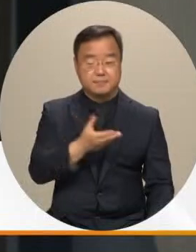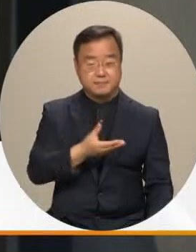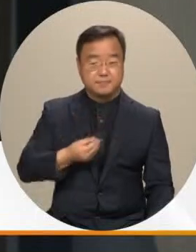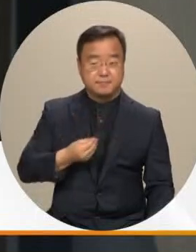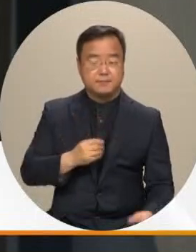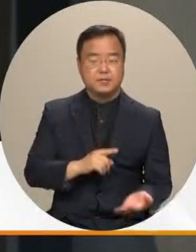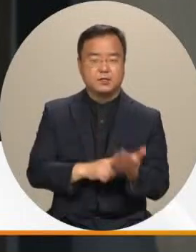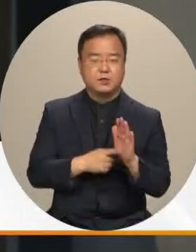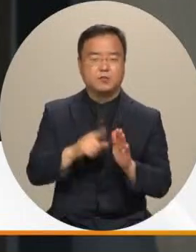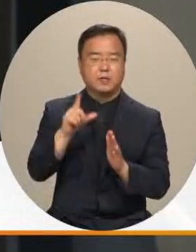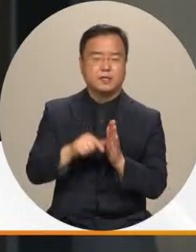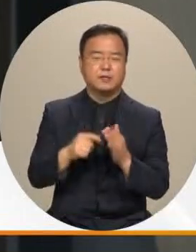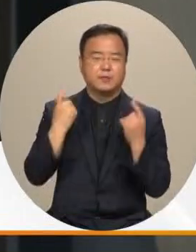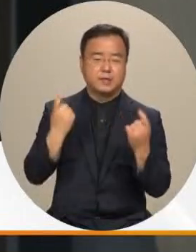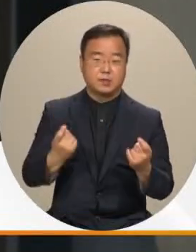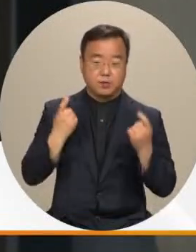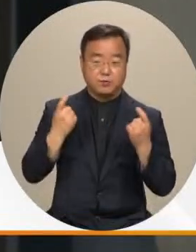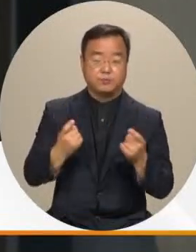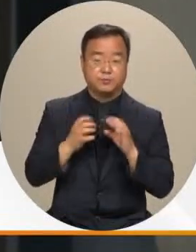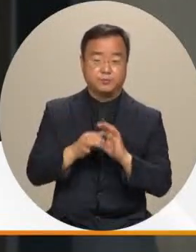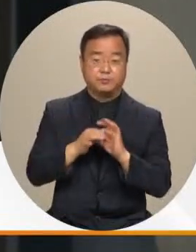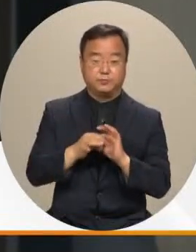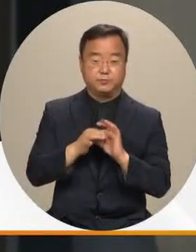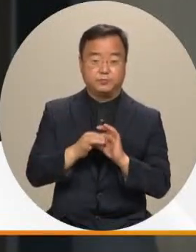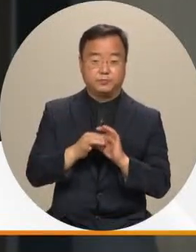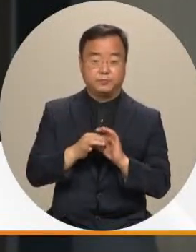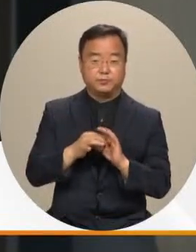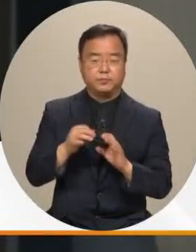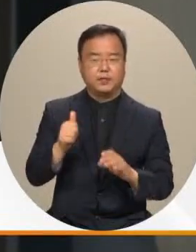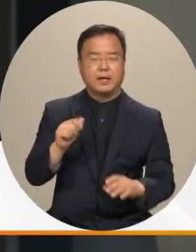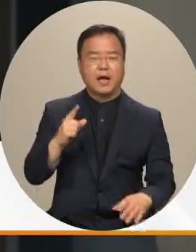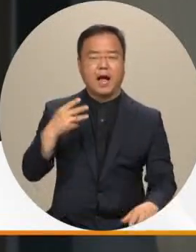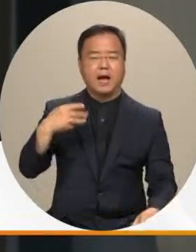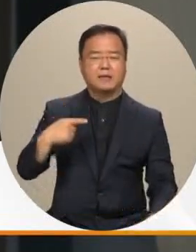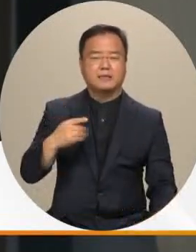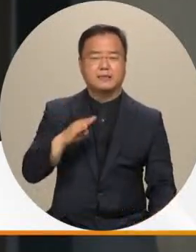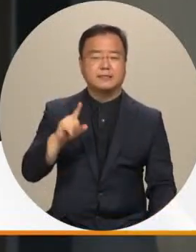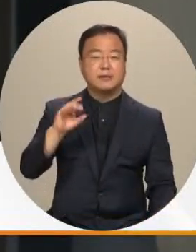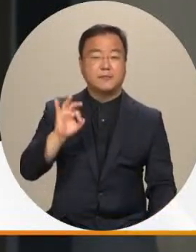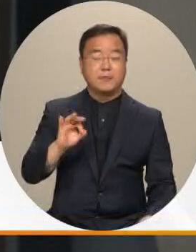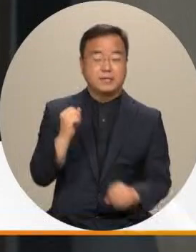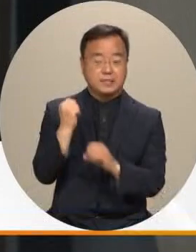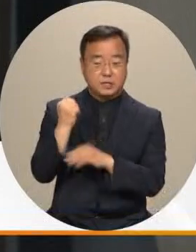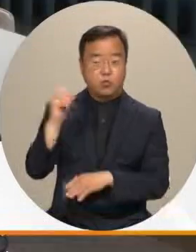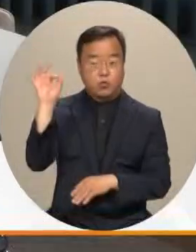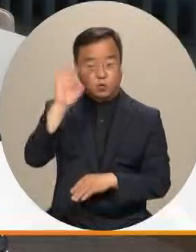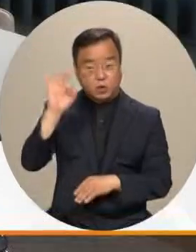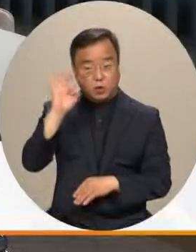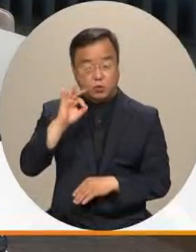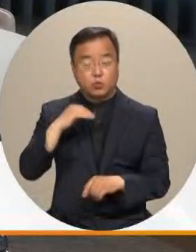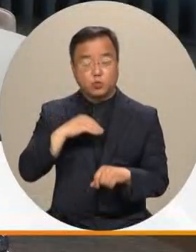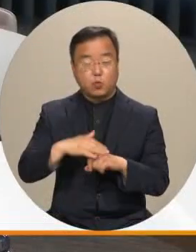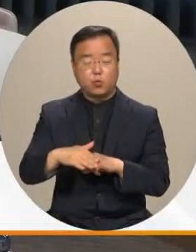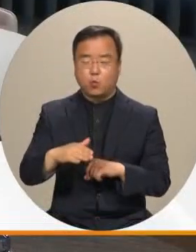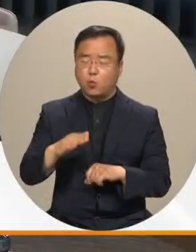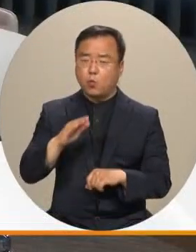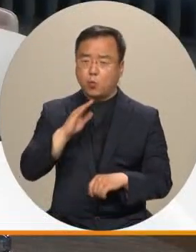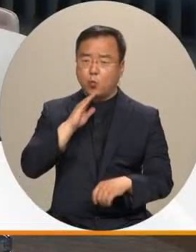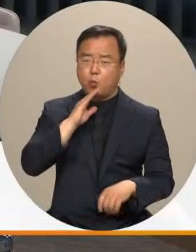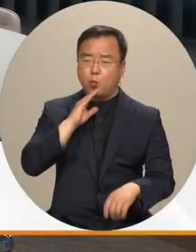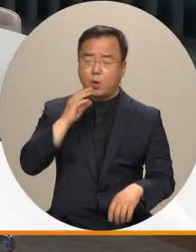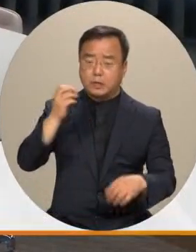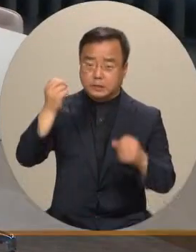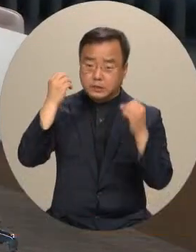따라서 시간여행이란 소재를 통해서 하루방의 기원을 찾는 애니메이션입니다네 굉장히 좀 삼신한 소 담고 있는데